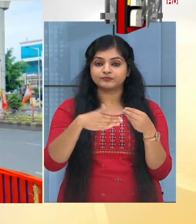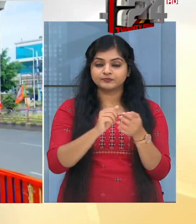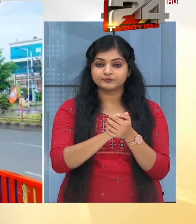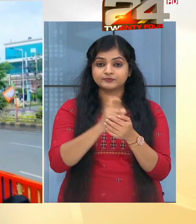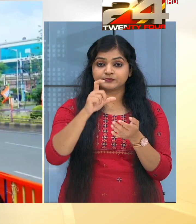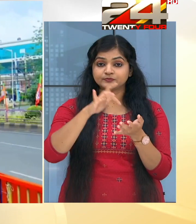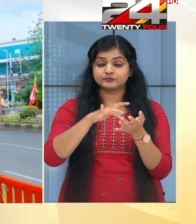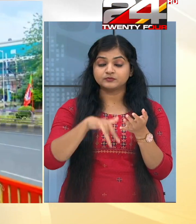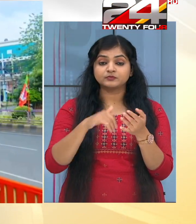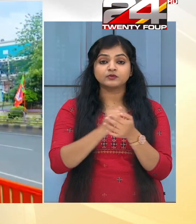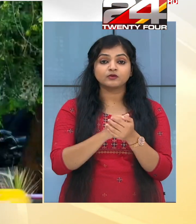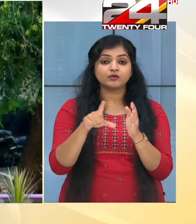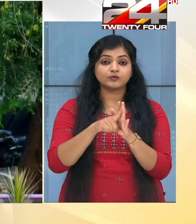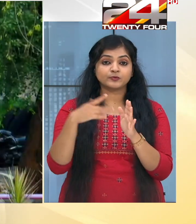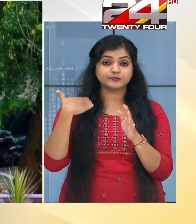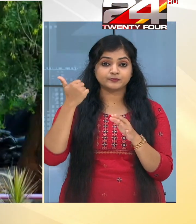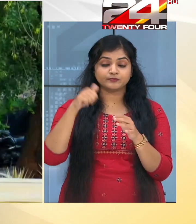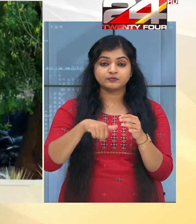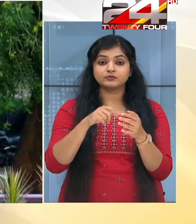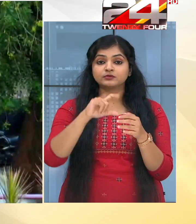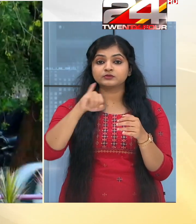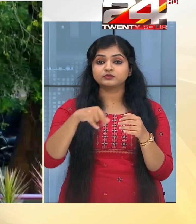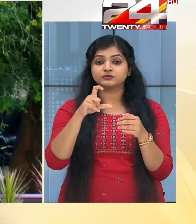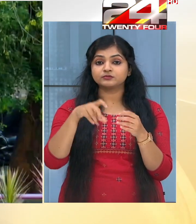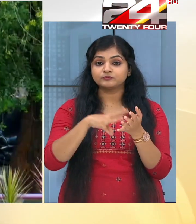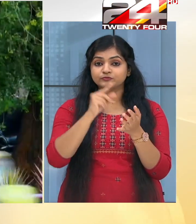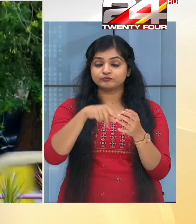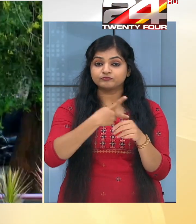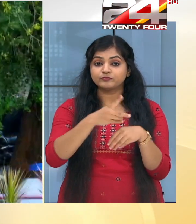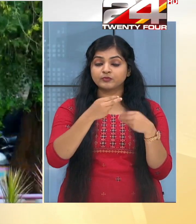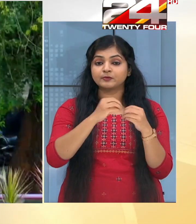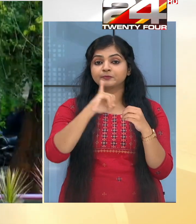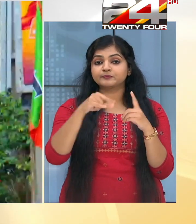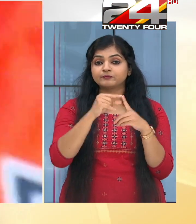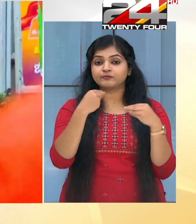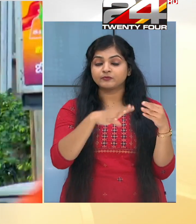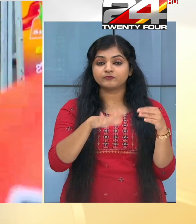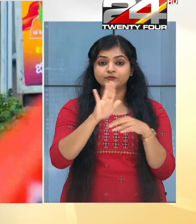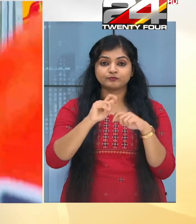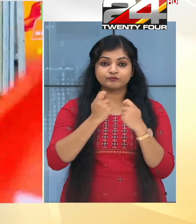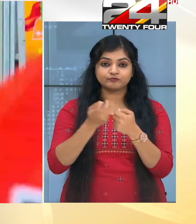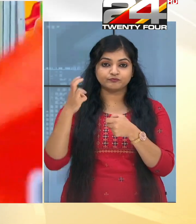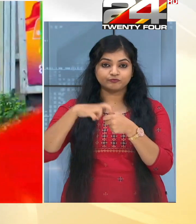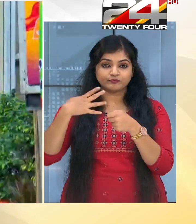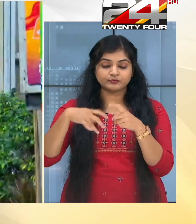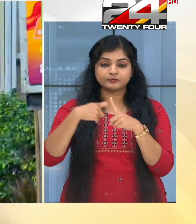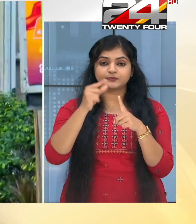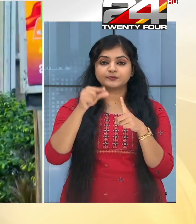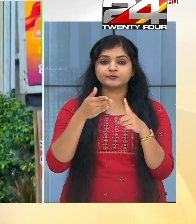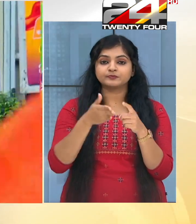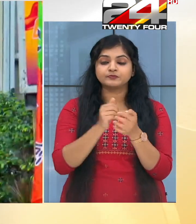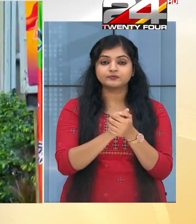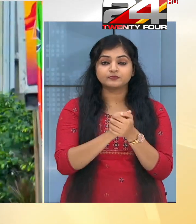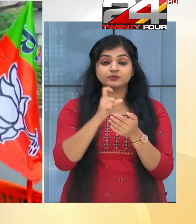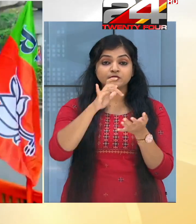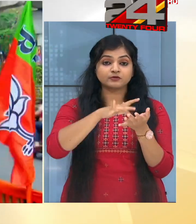ചിക്കനായകനഹള്ളിയിൽ നിയമമന്ത്രി ജെ സി മധുസ്വാമിയുടെ തോൽവിക്കിടയാക്കിയത് ബി ജെ പി വിട്ട് കോൺഗ്രസ് പാളയത്തിലെത്തിയ കിരൺകുമാറാണ്. ചന്നഗിരിയിൽ